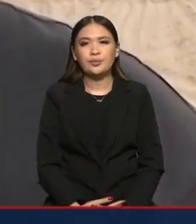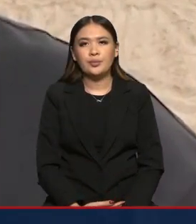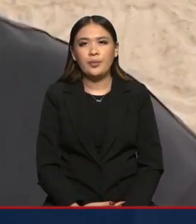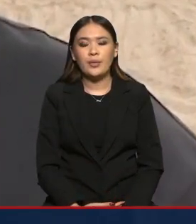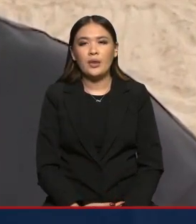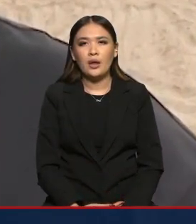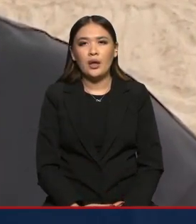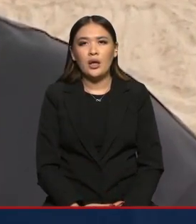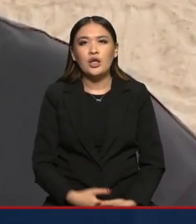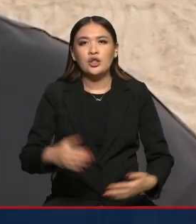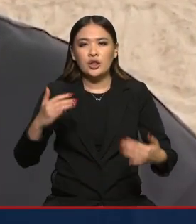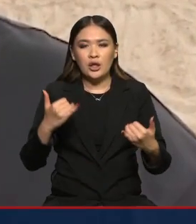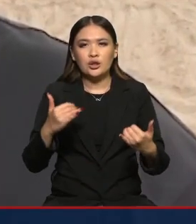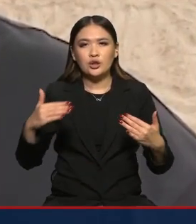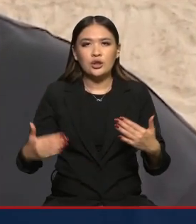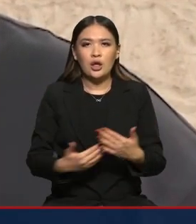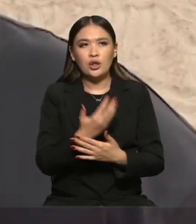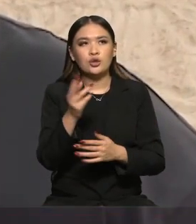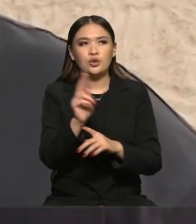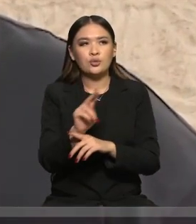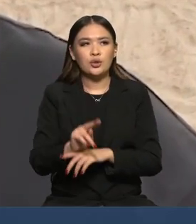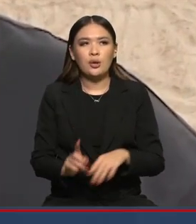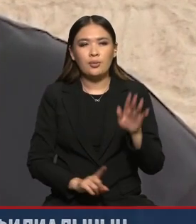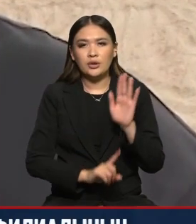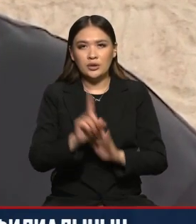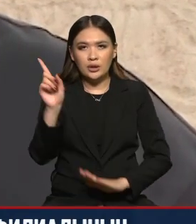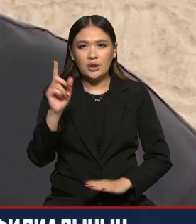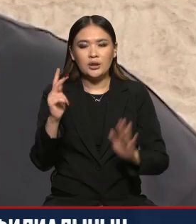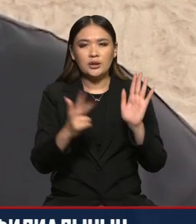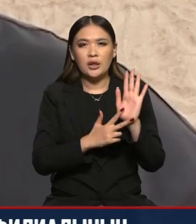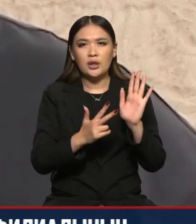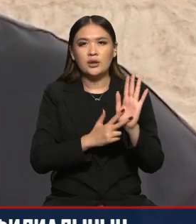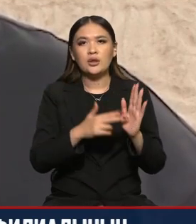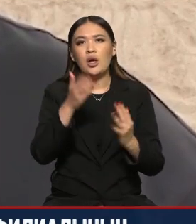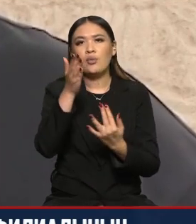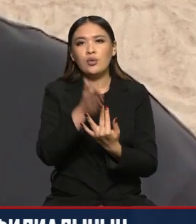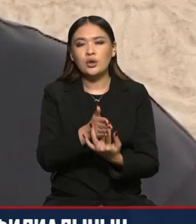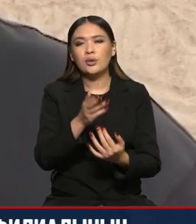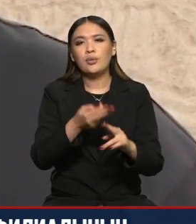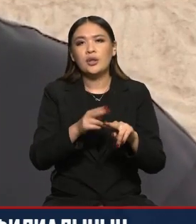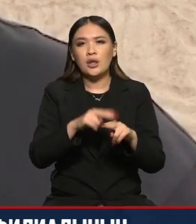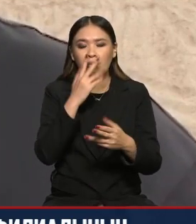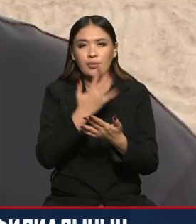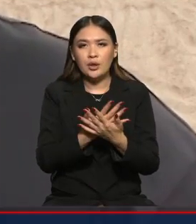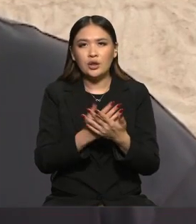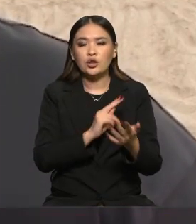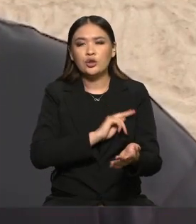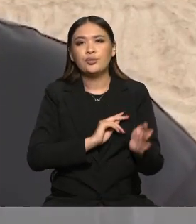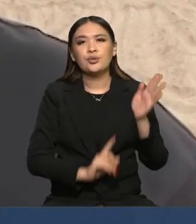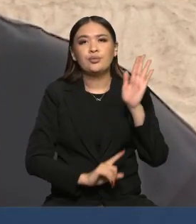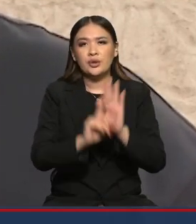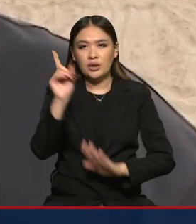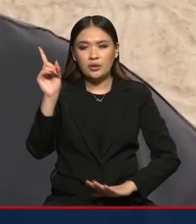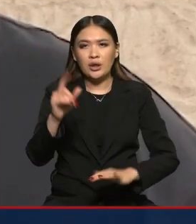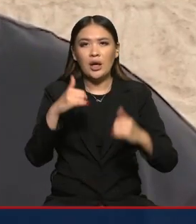Бүгін таңда қайта жаңарту жұмыстары басталды, 8 лотқа бөлініп, 4 мердігер анықталып, қазір жұмыстарын бастап жатыр. Қазіргі